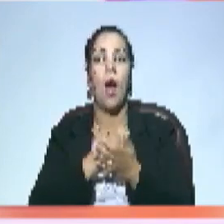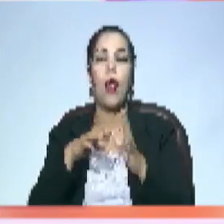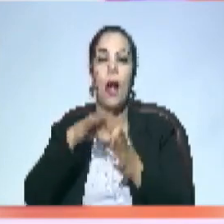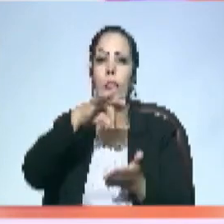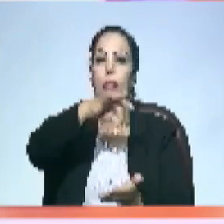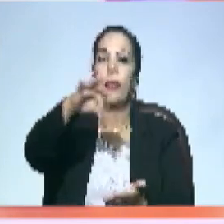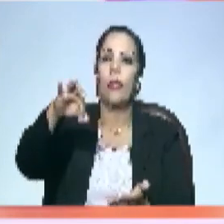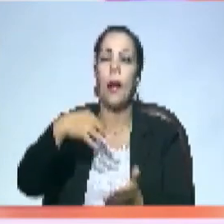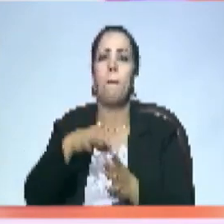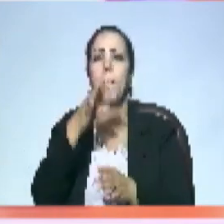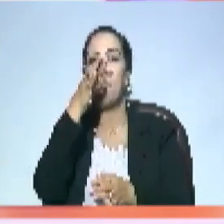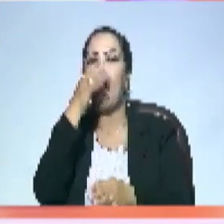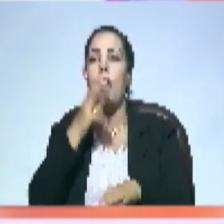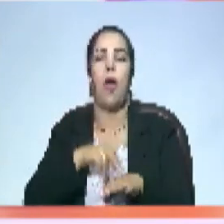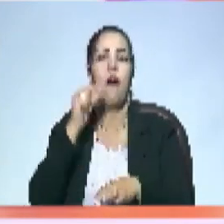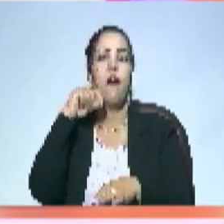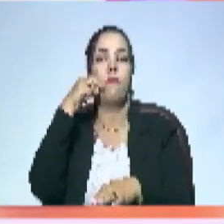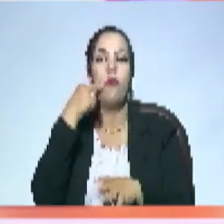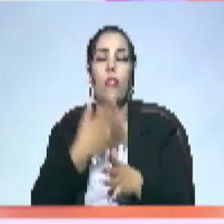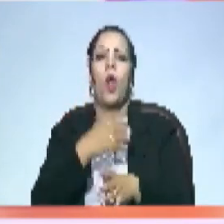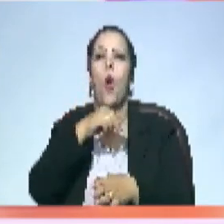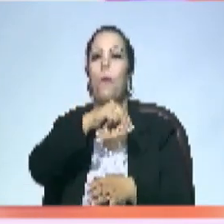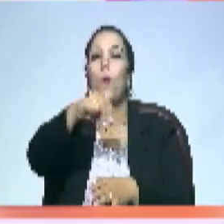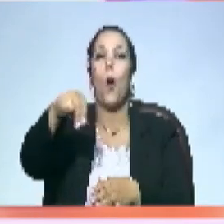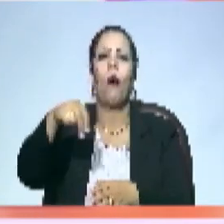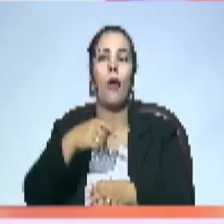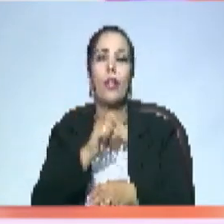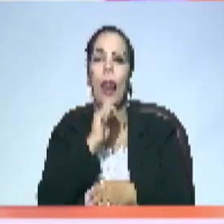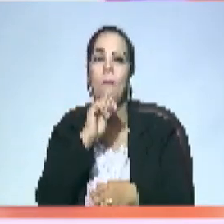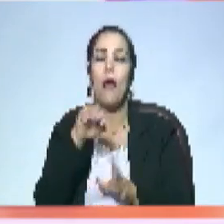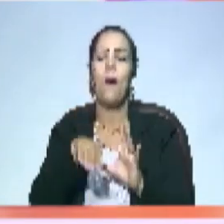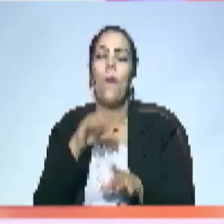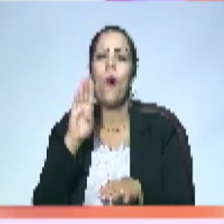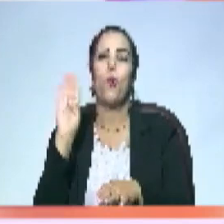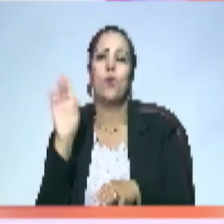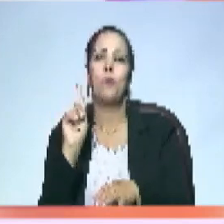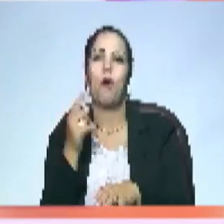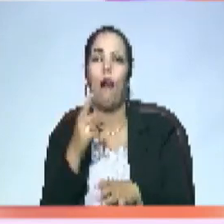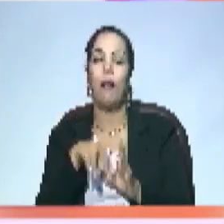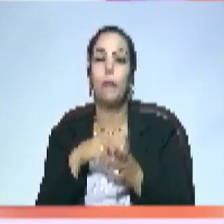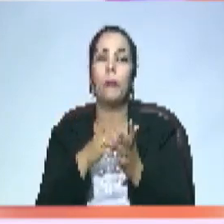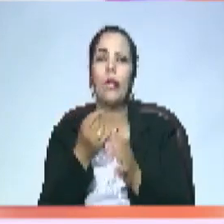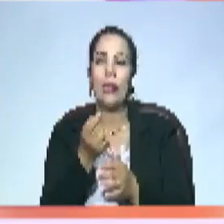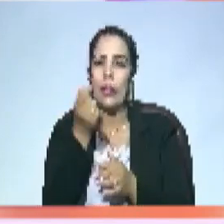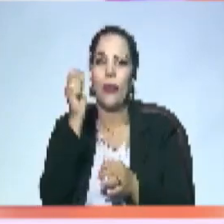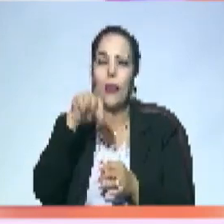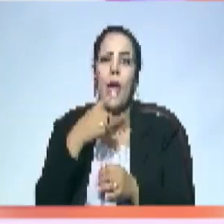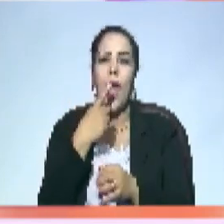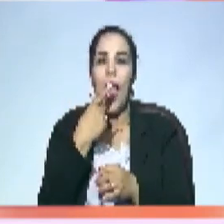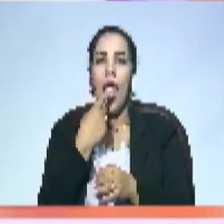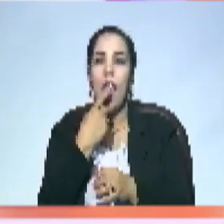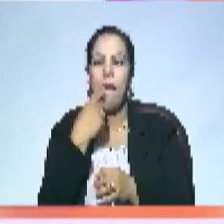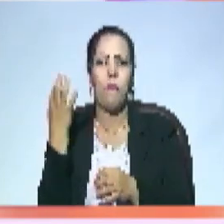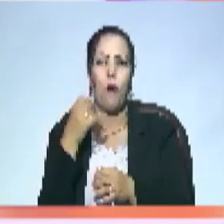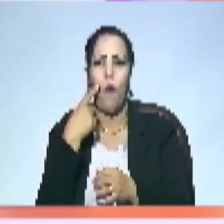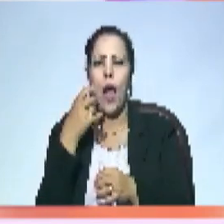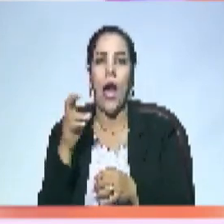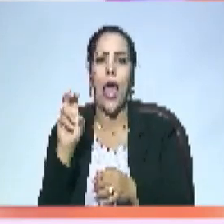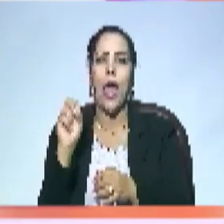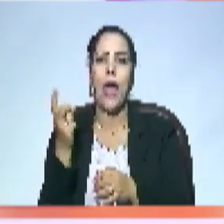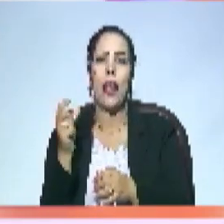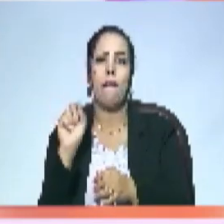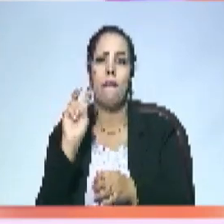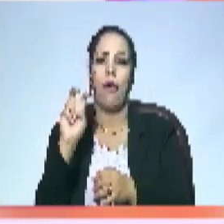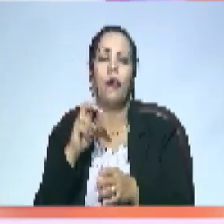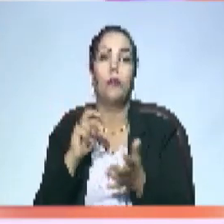التوابل بتاعتنا، ملح وفلفل وبهارات لحمة وشوية كزبرة ناشفة، وبنحط عليهم سنة قرفة، لأن دايما الحاجات اللي هي بيبقى